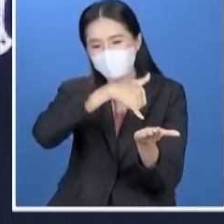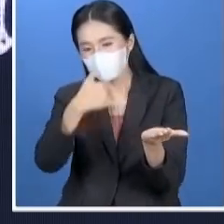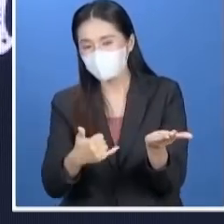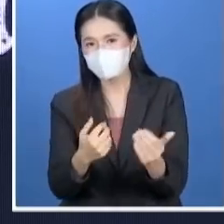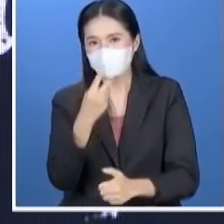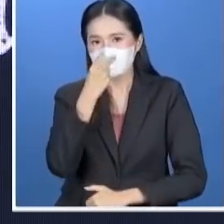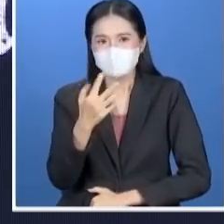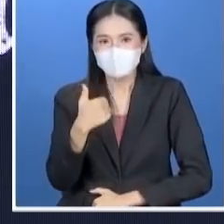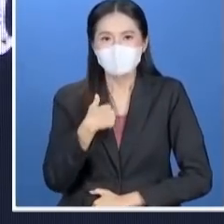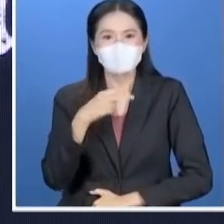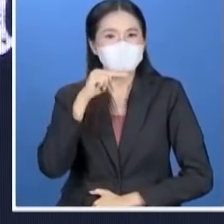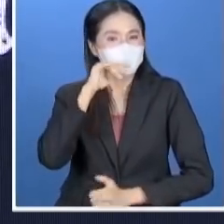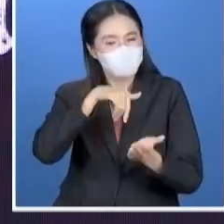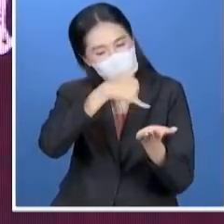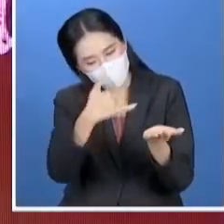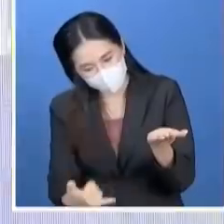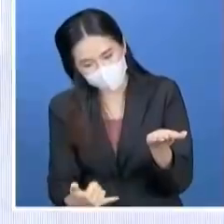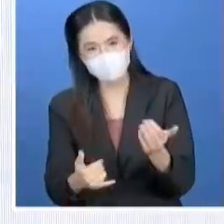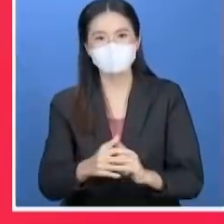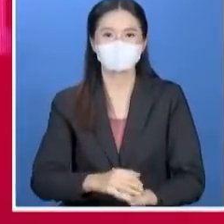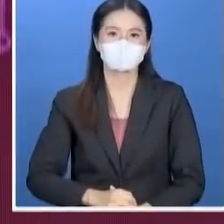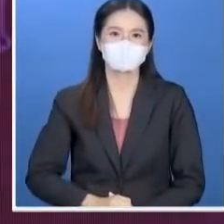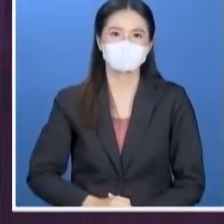ากาศหายใจจากการจมน้ำ